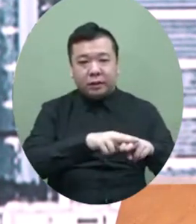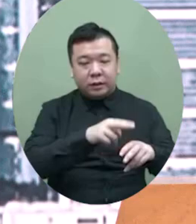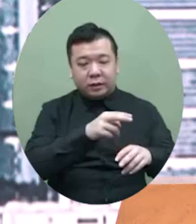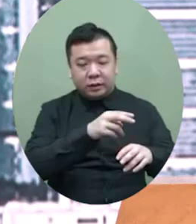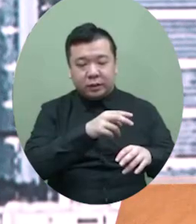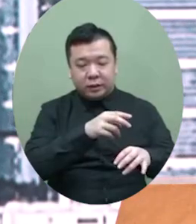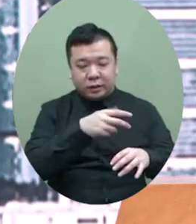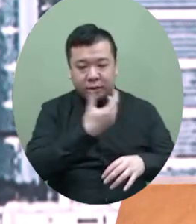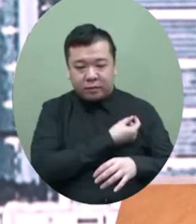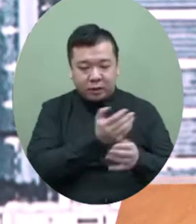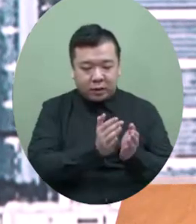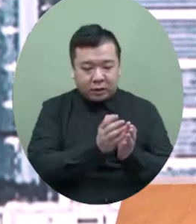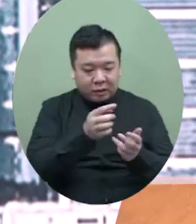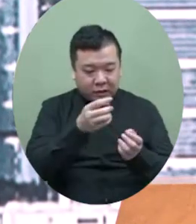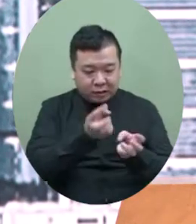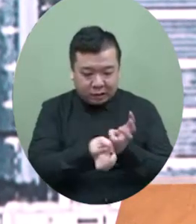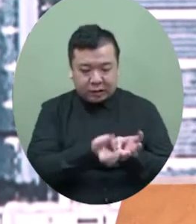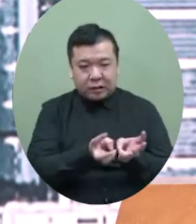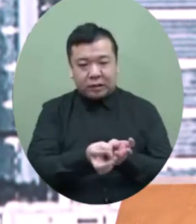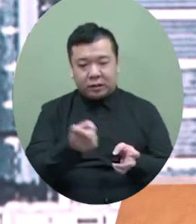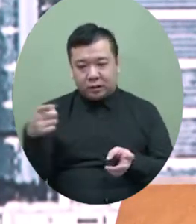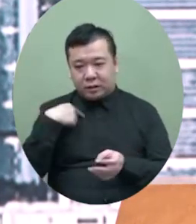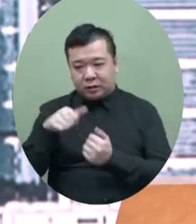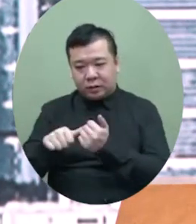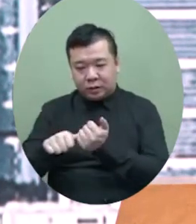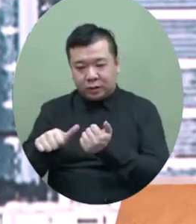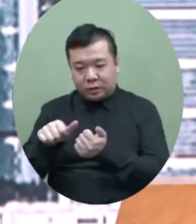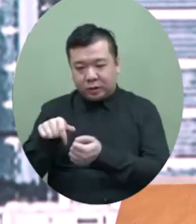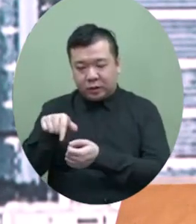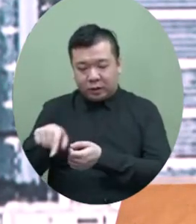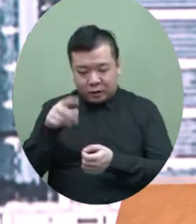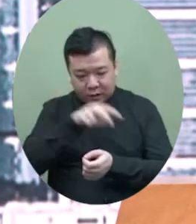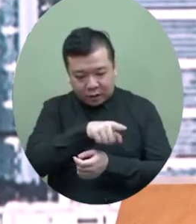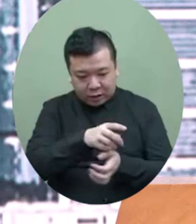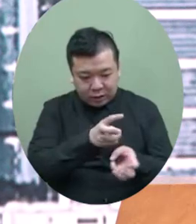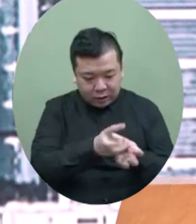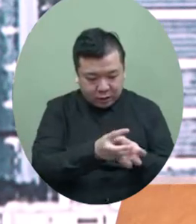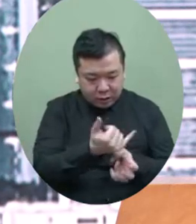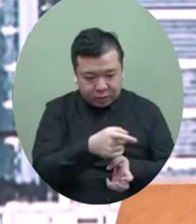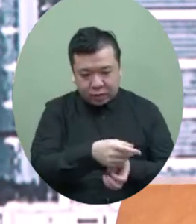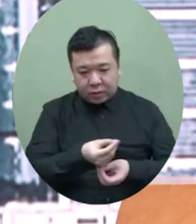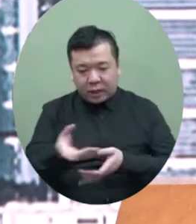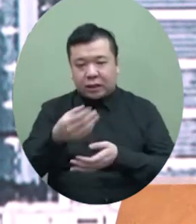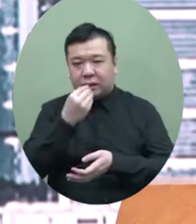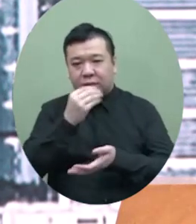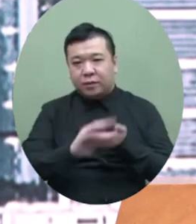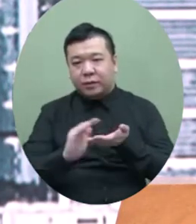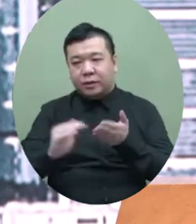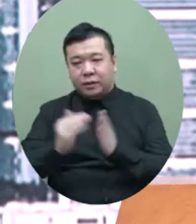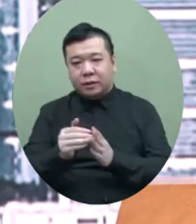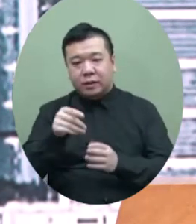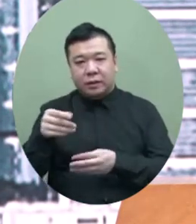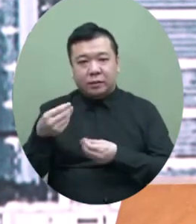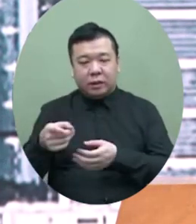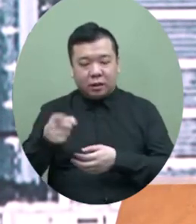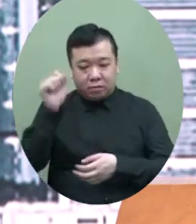據，令到我哋嘅成立咗嘅專家咧，可以按住數據咧嚟到去推薦俾食物及衛生局局長嚟